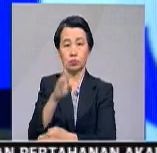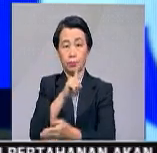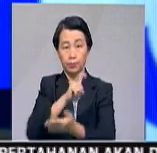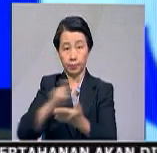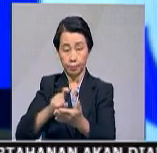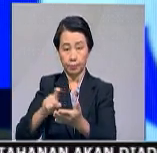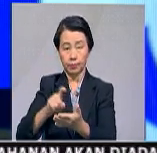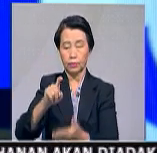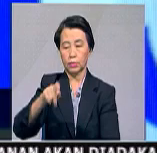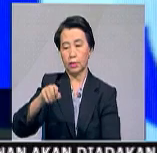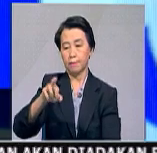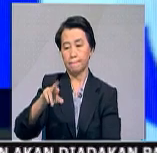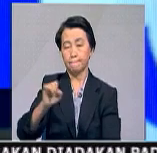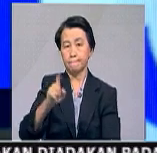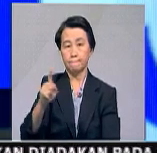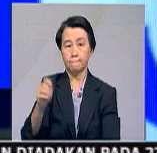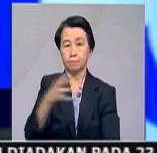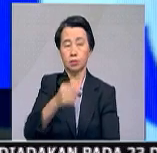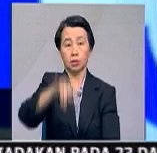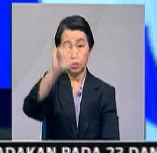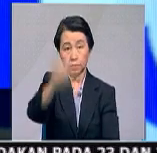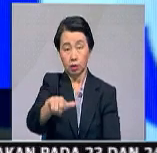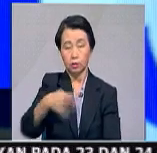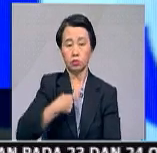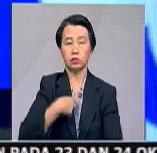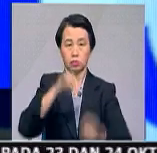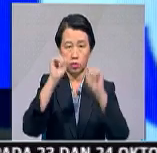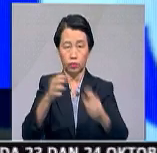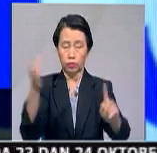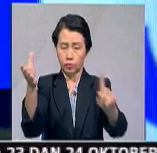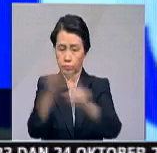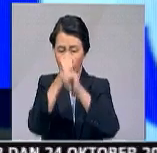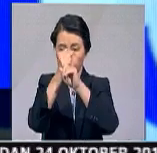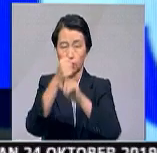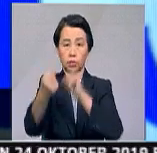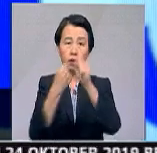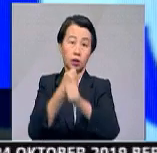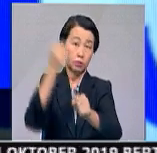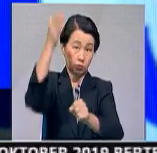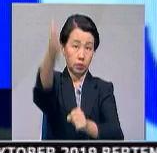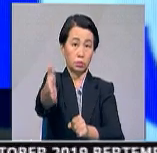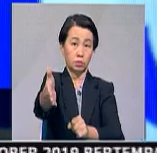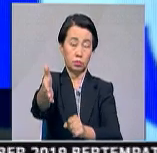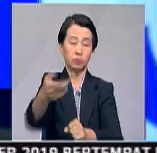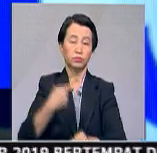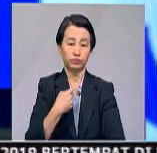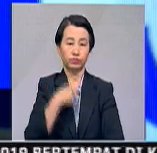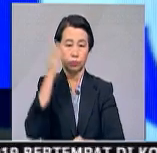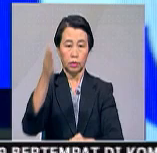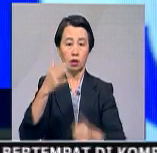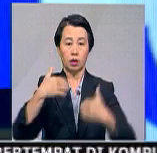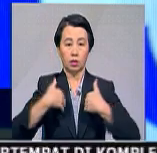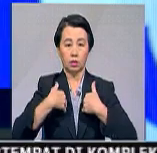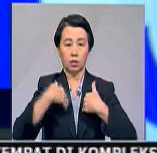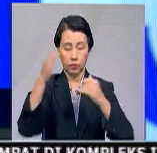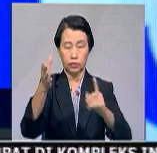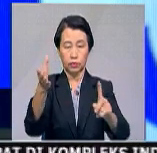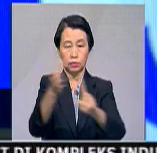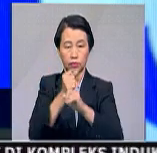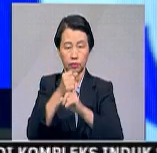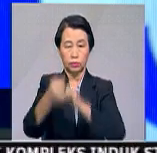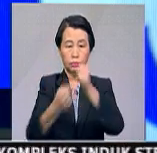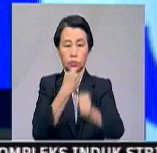And yes, we are unable to achieve next year. We will probably achieve by the